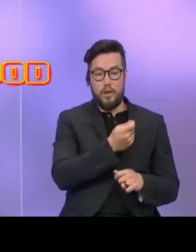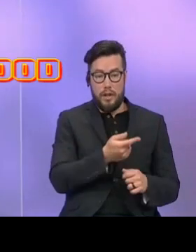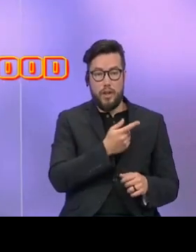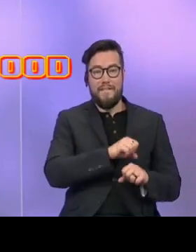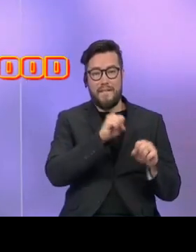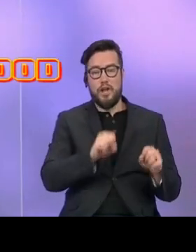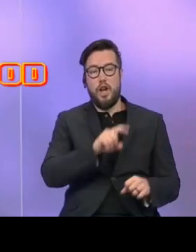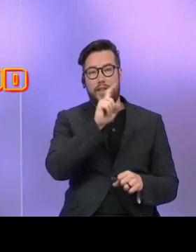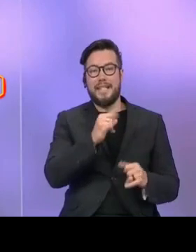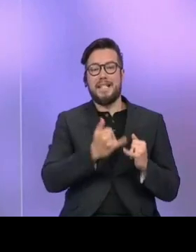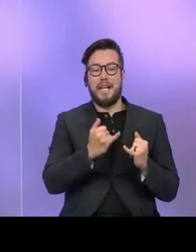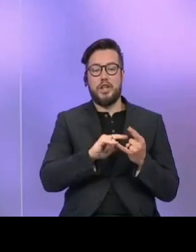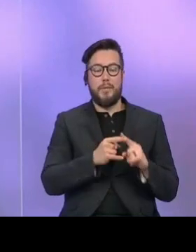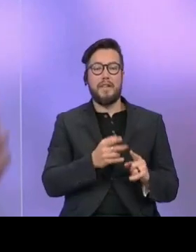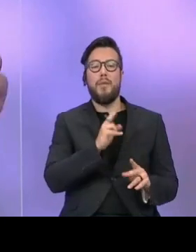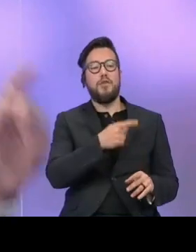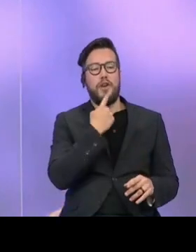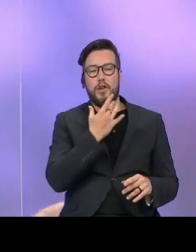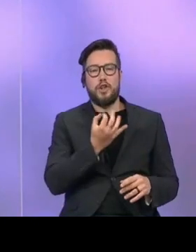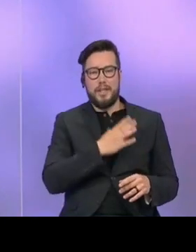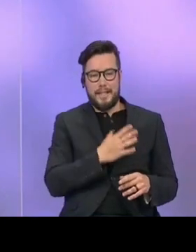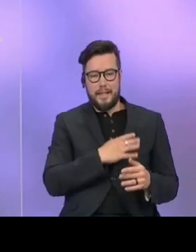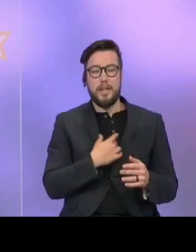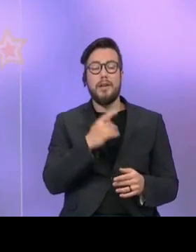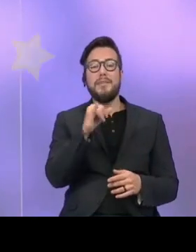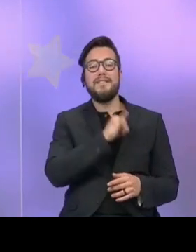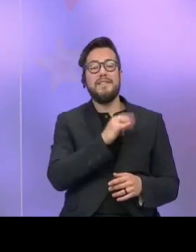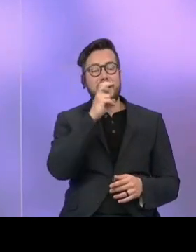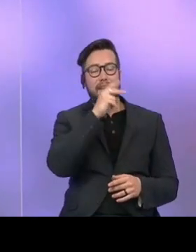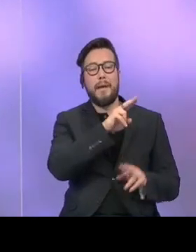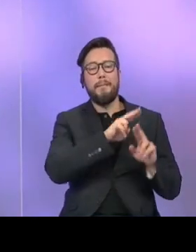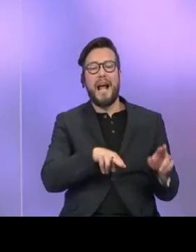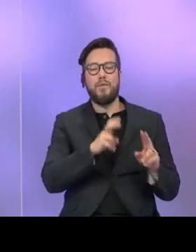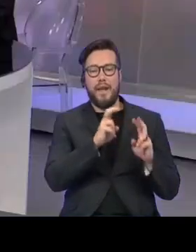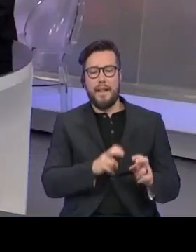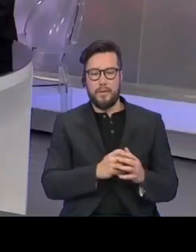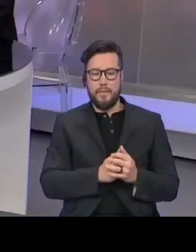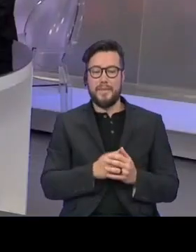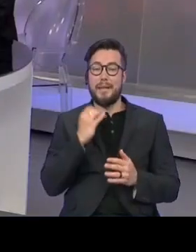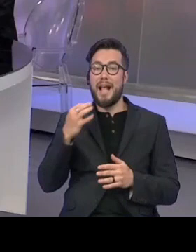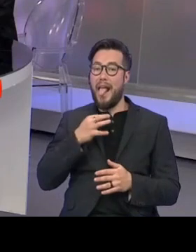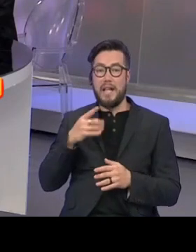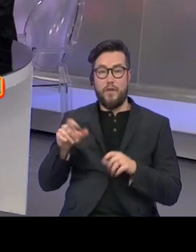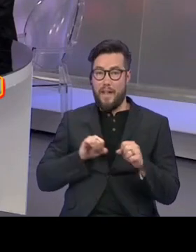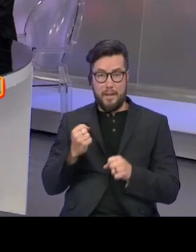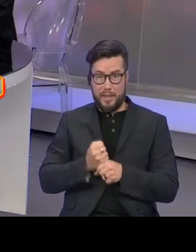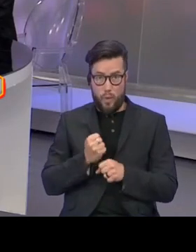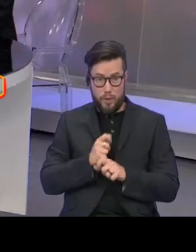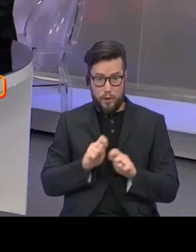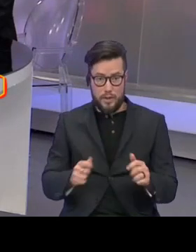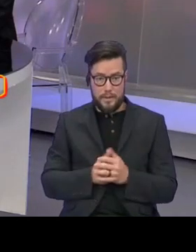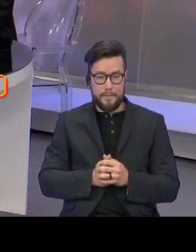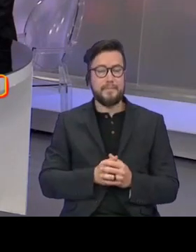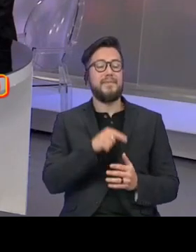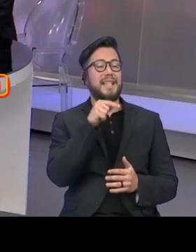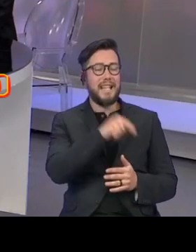otázka zahraničnej politiky a môžete tu hovoriť, čo chcete. Som zvedavý na právnu analýzu a môžeme túto tému ukončiť. Čiže by bol vo vláde, by takéto rozhodnutie neurobil. Za týchto